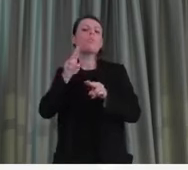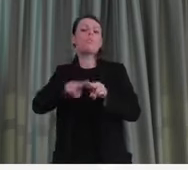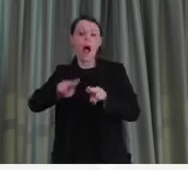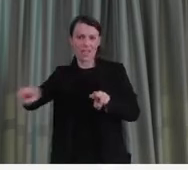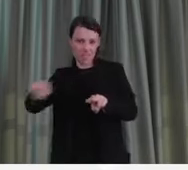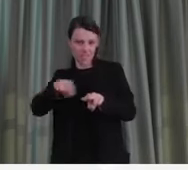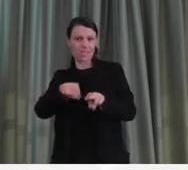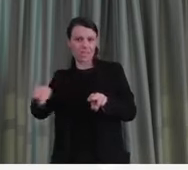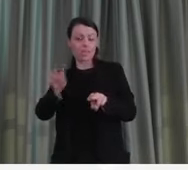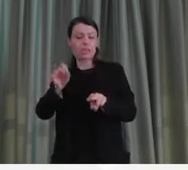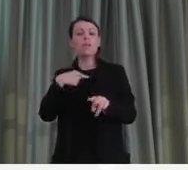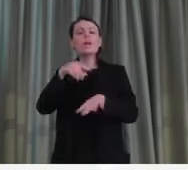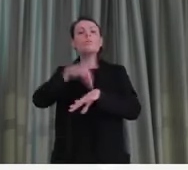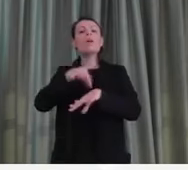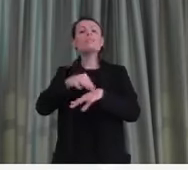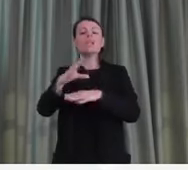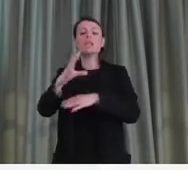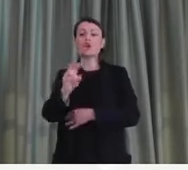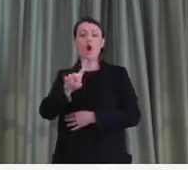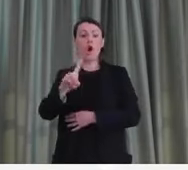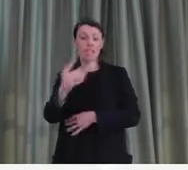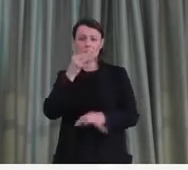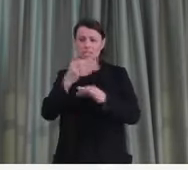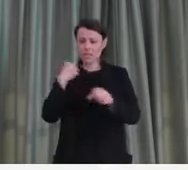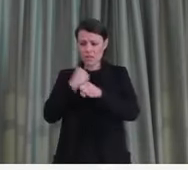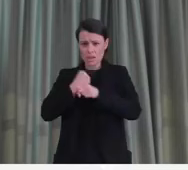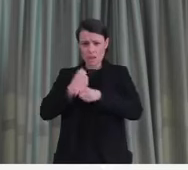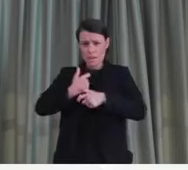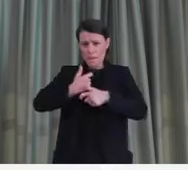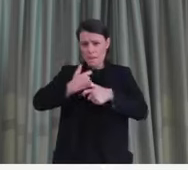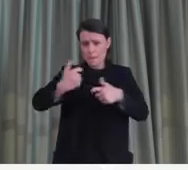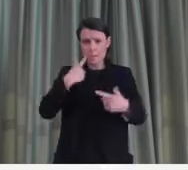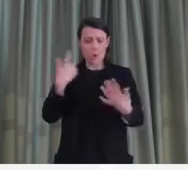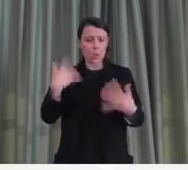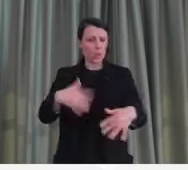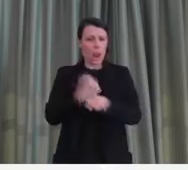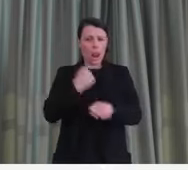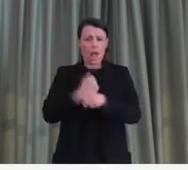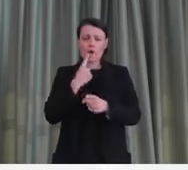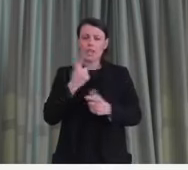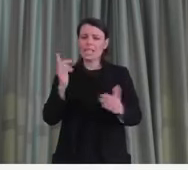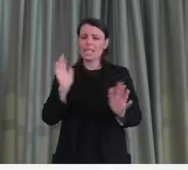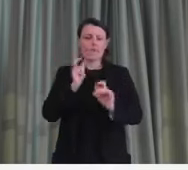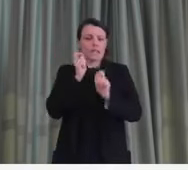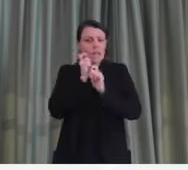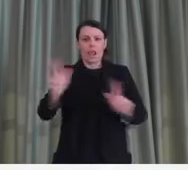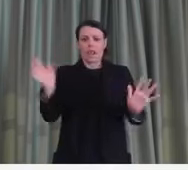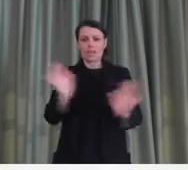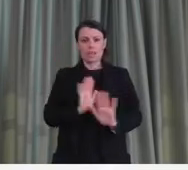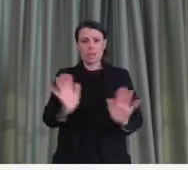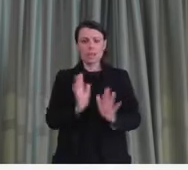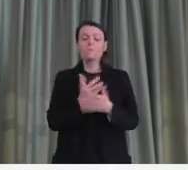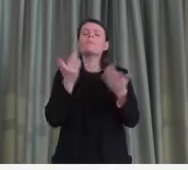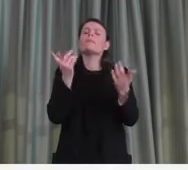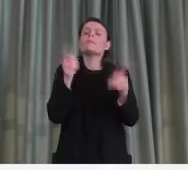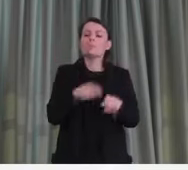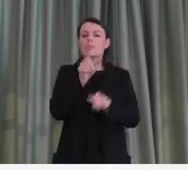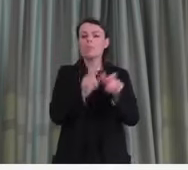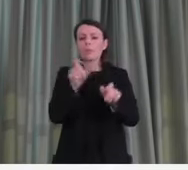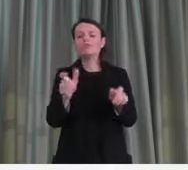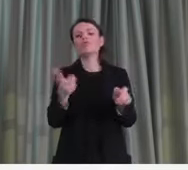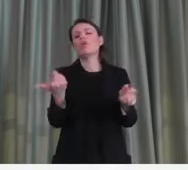incredibile cresce il numero dei evidentemente dei decenni deceduti in